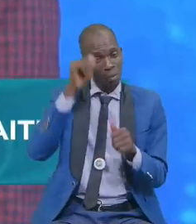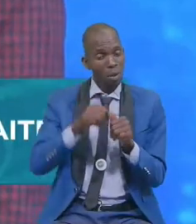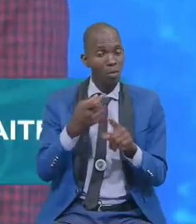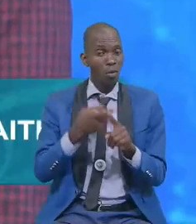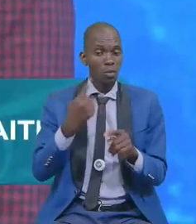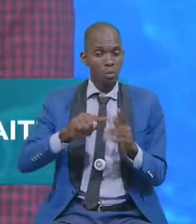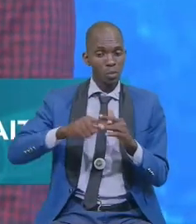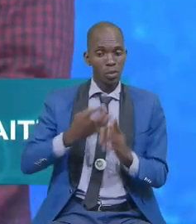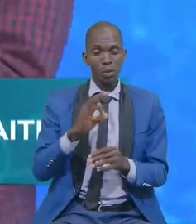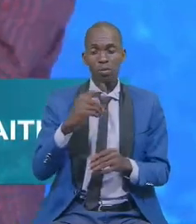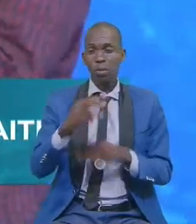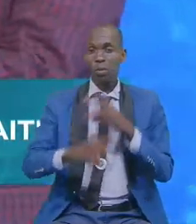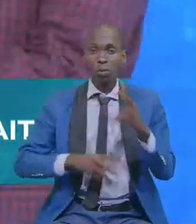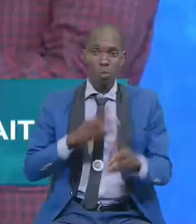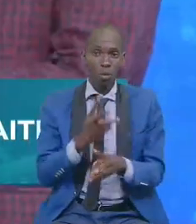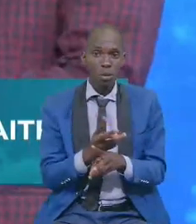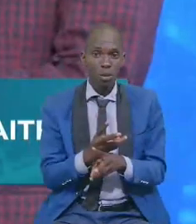Rappelez-vous depuis le commencement du monde.